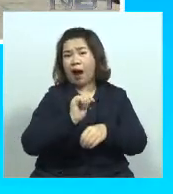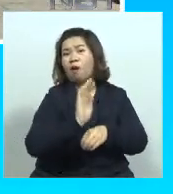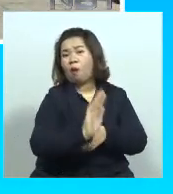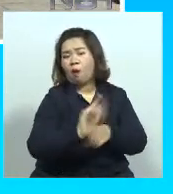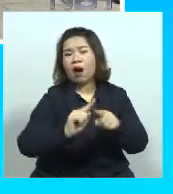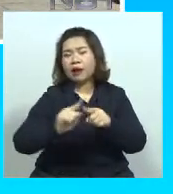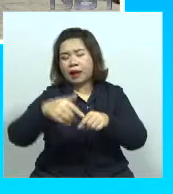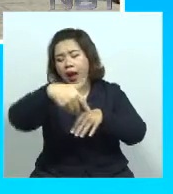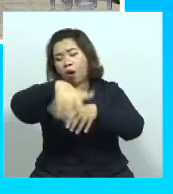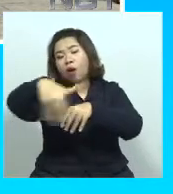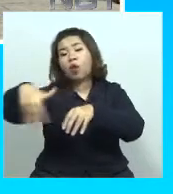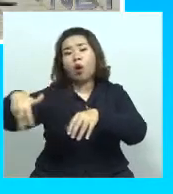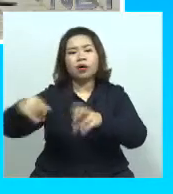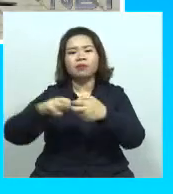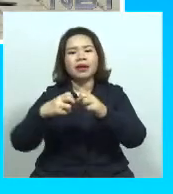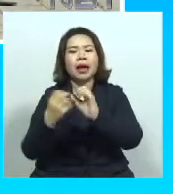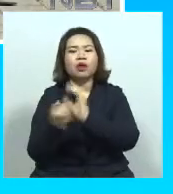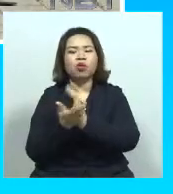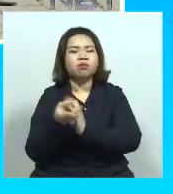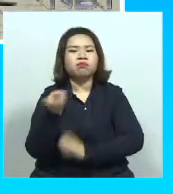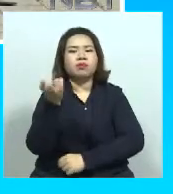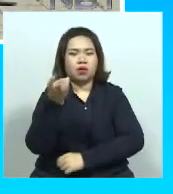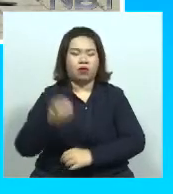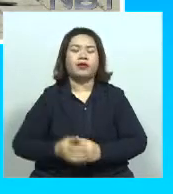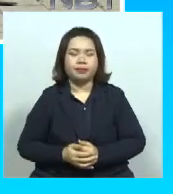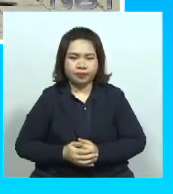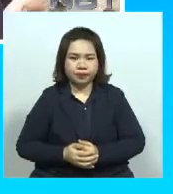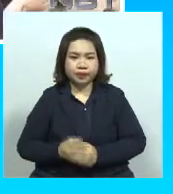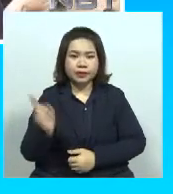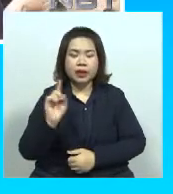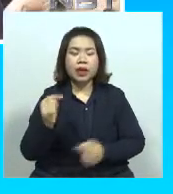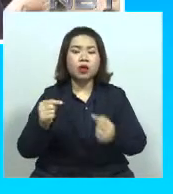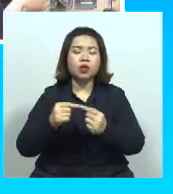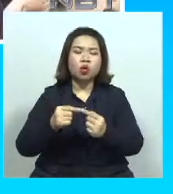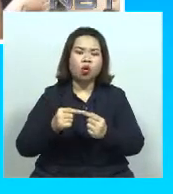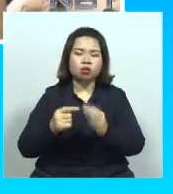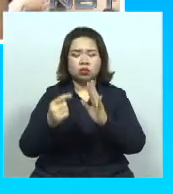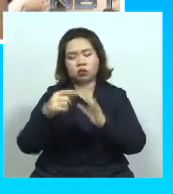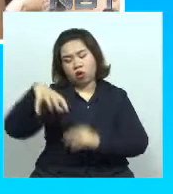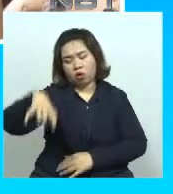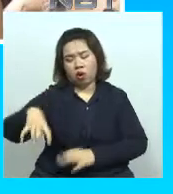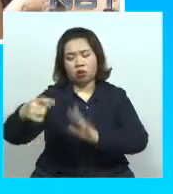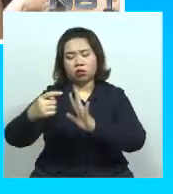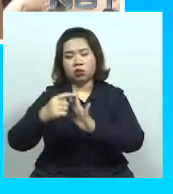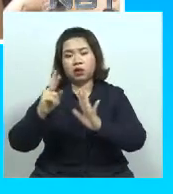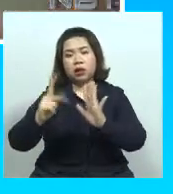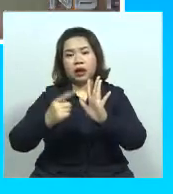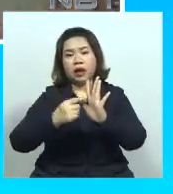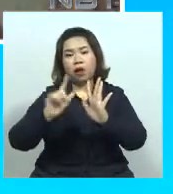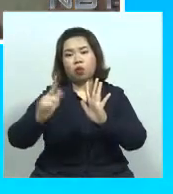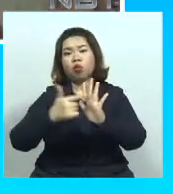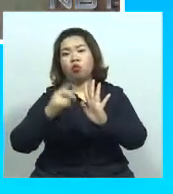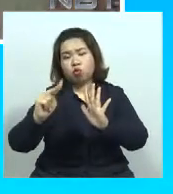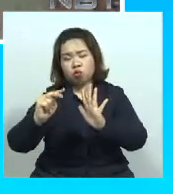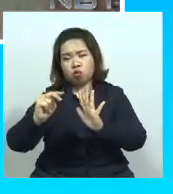อื่นเนี่ยเท่าที่ดูนะครับไม่ได้รับผลกระทบเท่าไหร่นะครับไม่ว่าจะเป็นทางฝั่งเกาลูนะครับหรือว่าทางเกาะฮ่องกง